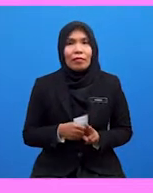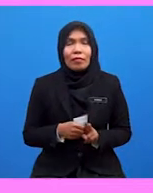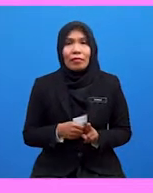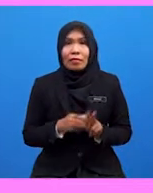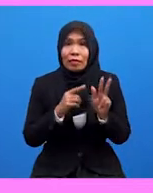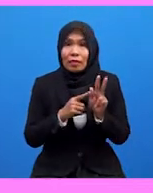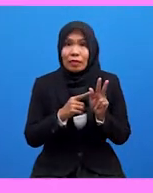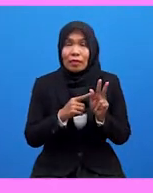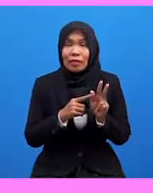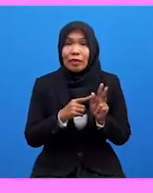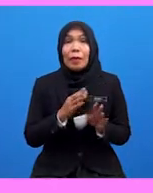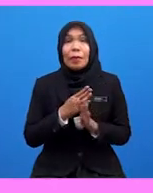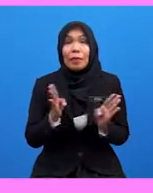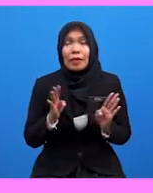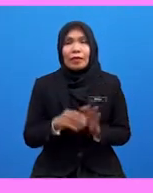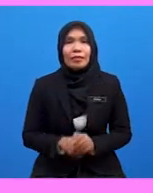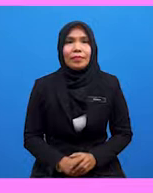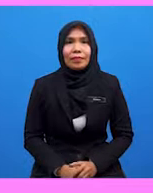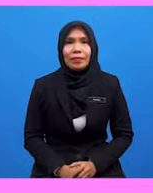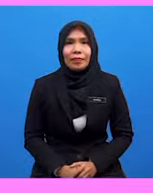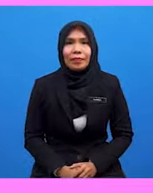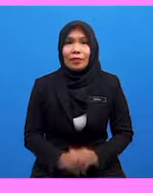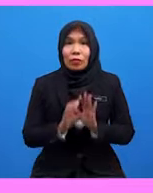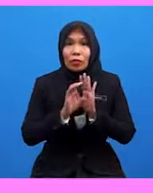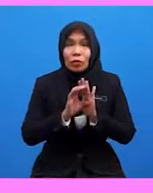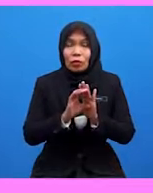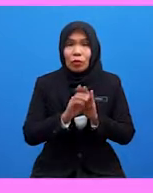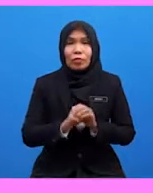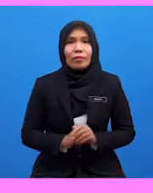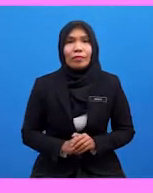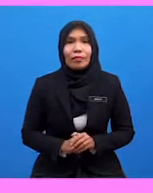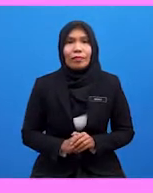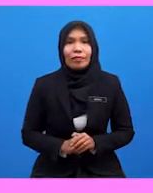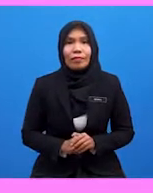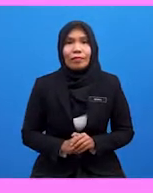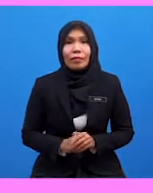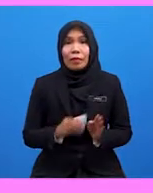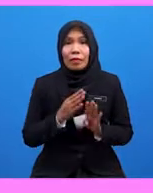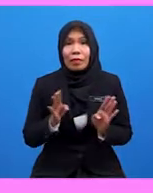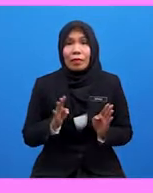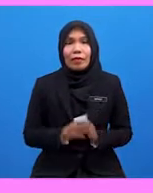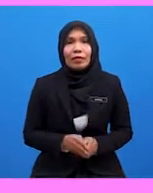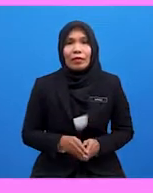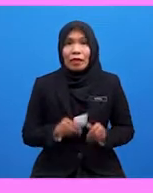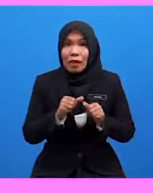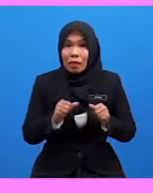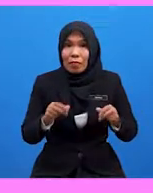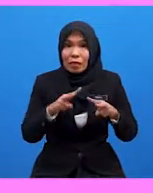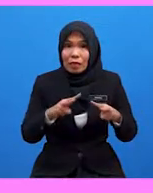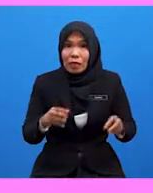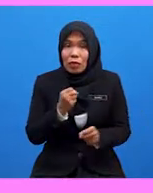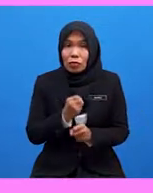penguat belakang ialah sekali, benar. Contoh kata penguat bebas ialah amat, sangat,